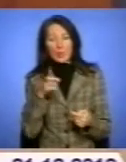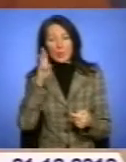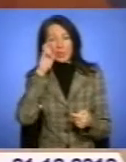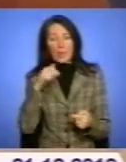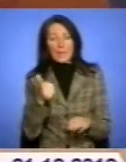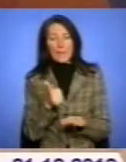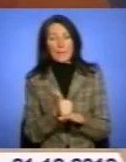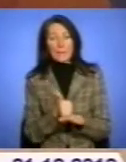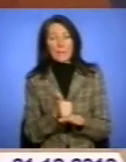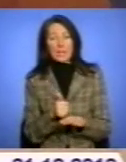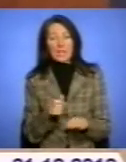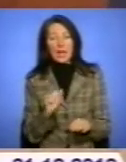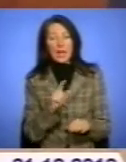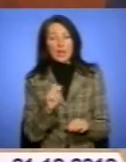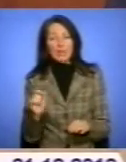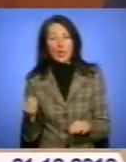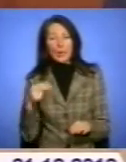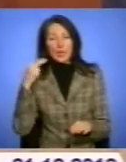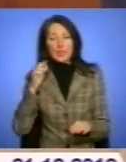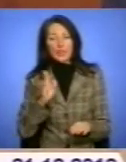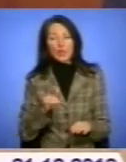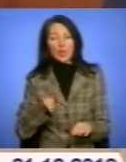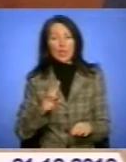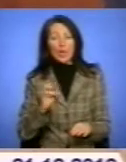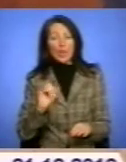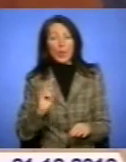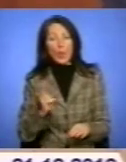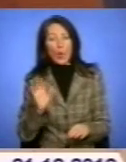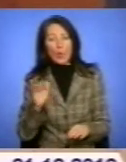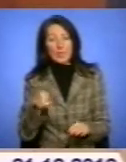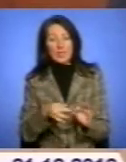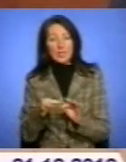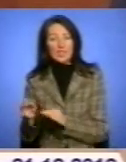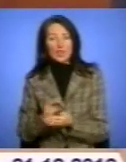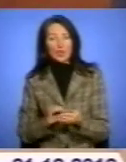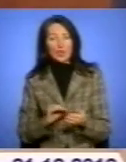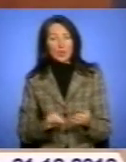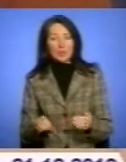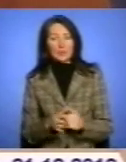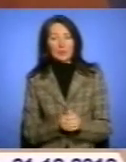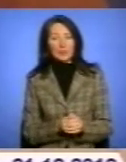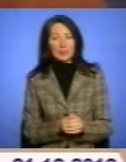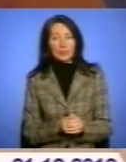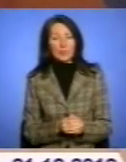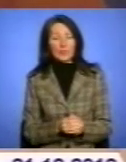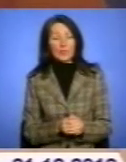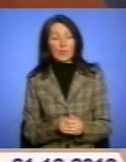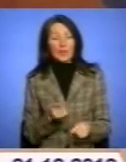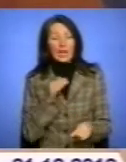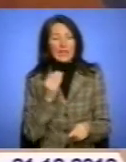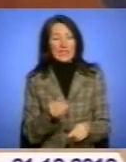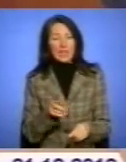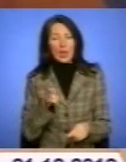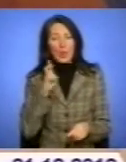можливості повинна створювати лікарська база. Так? Тобто ті лікарні, на базі яких можна стати